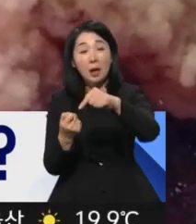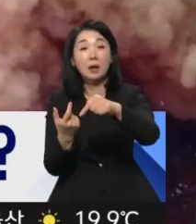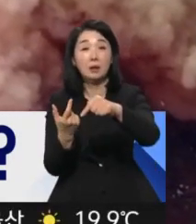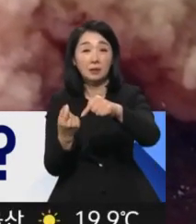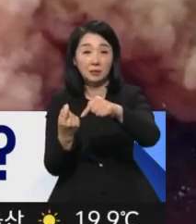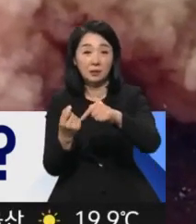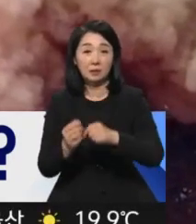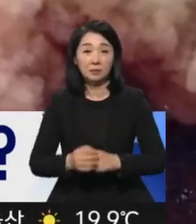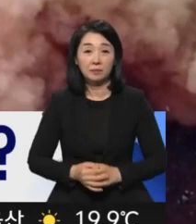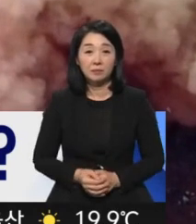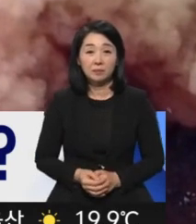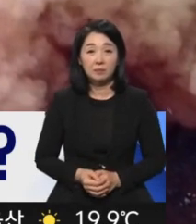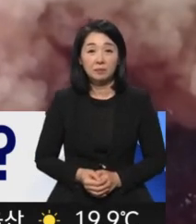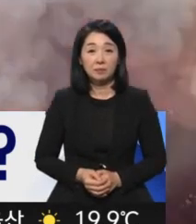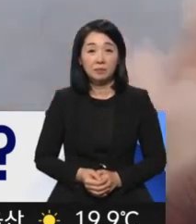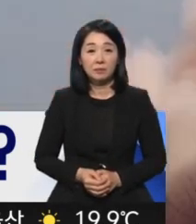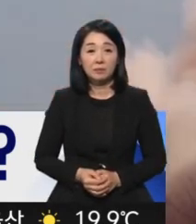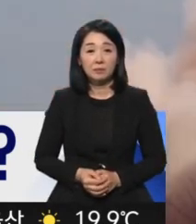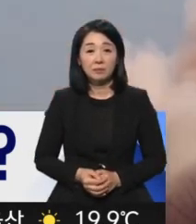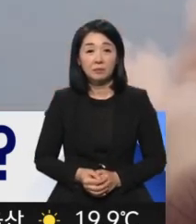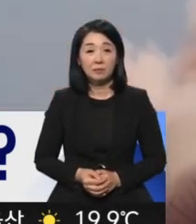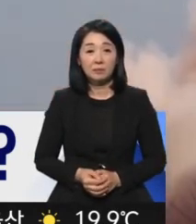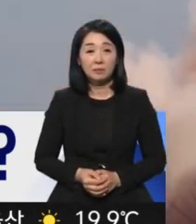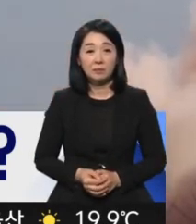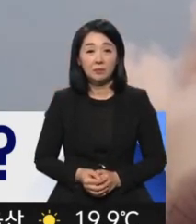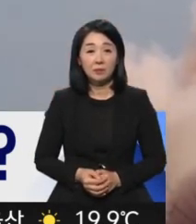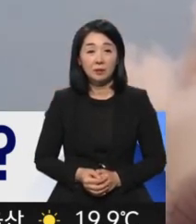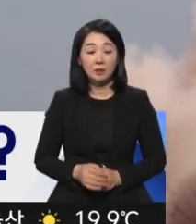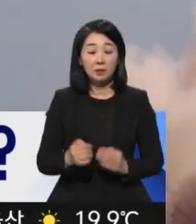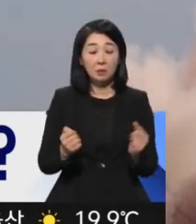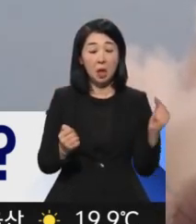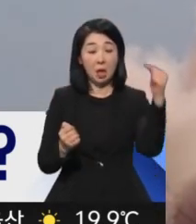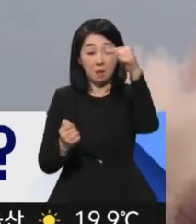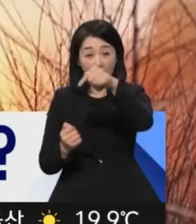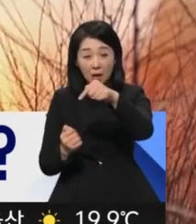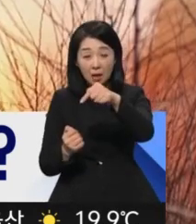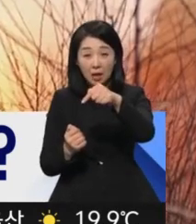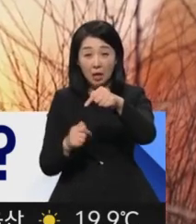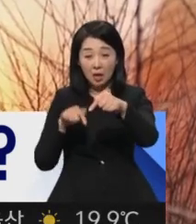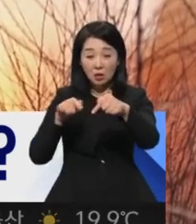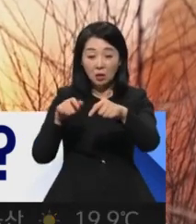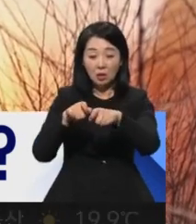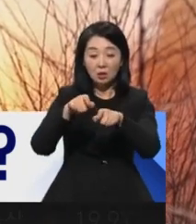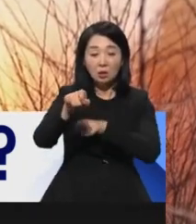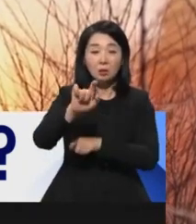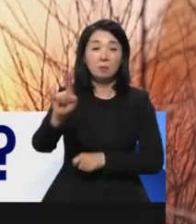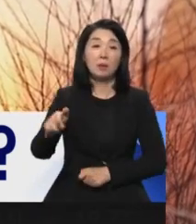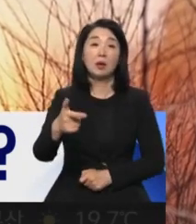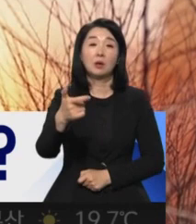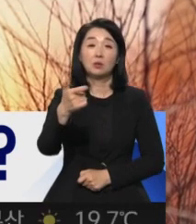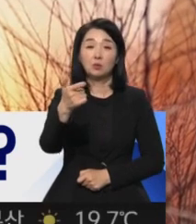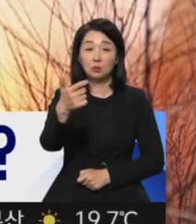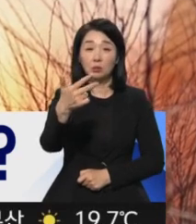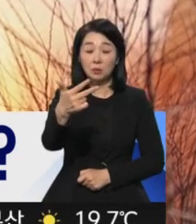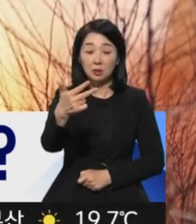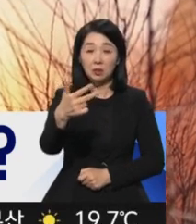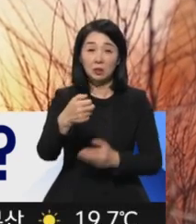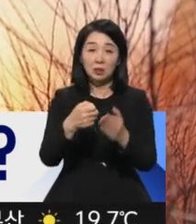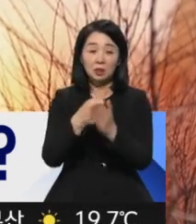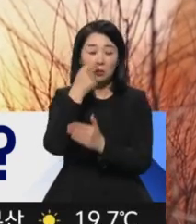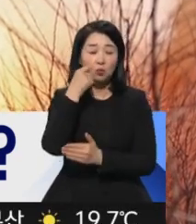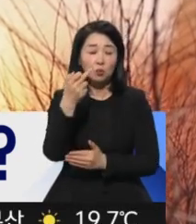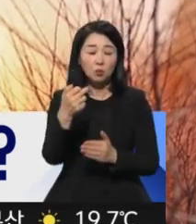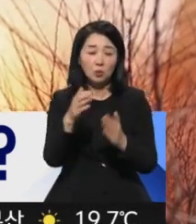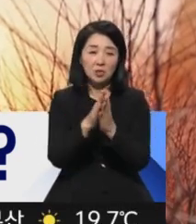할 수도 있는데 다만 이제 탐착 지점은 167km 떨어진 지점이었기 때문에 네. 울릉도를 직접 겨냥했다